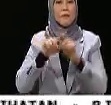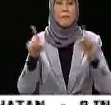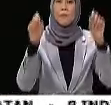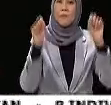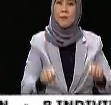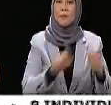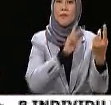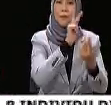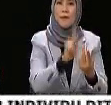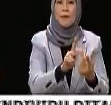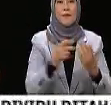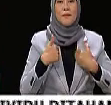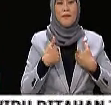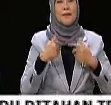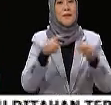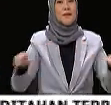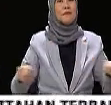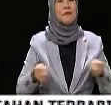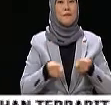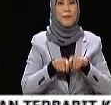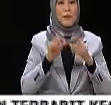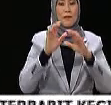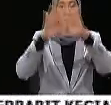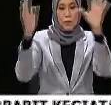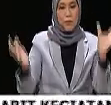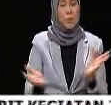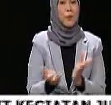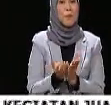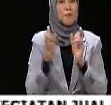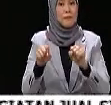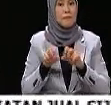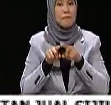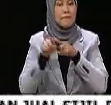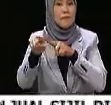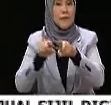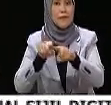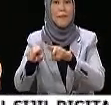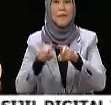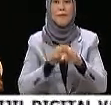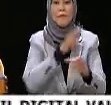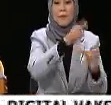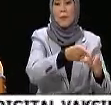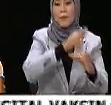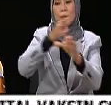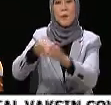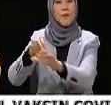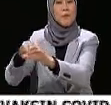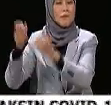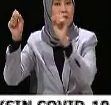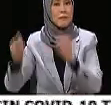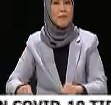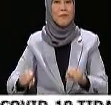nah sesuai untuk berada di Persada dunia untuk bersaing bersama-sama di dalam dunia langit terbuka